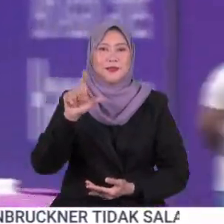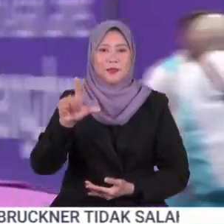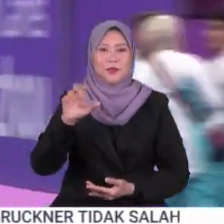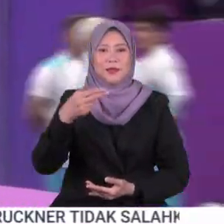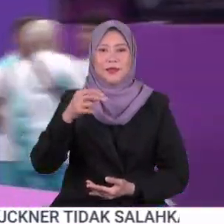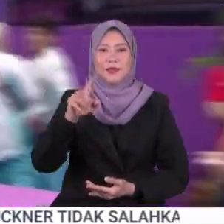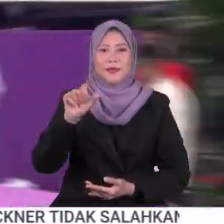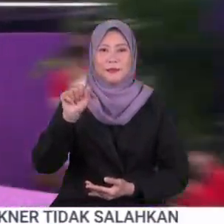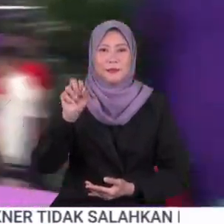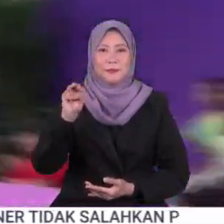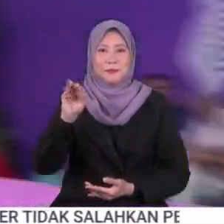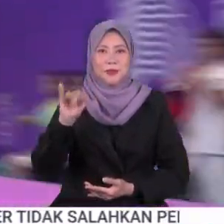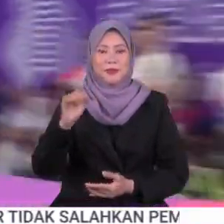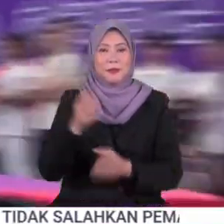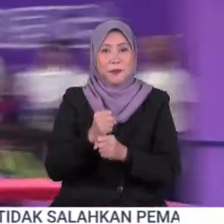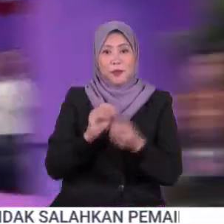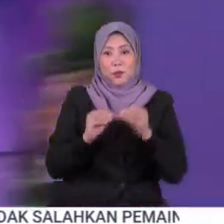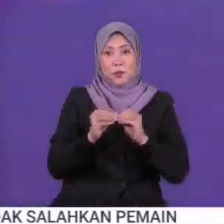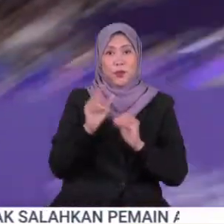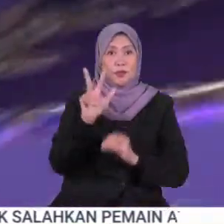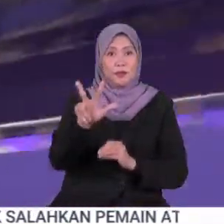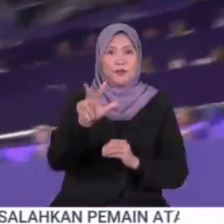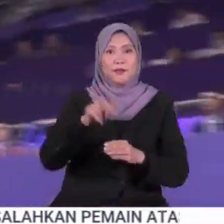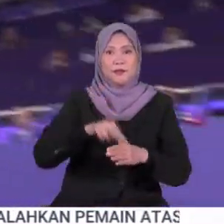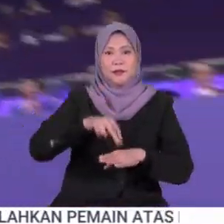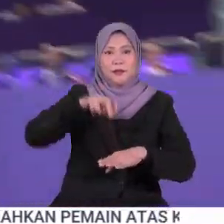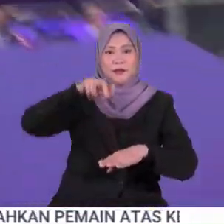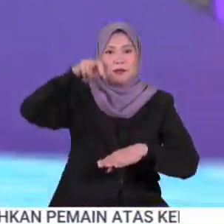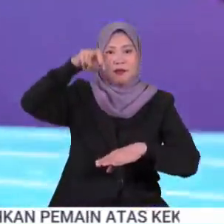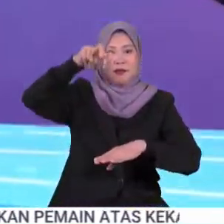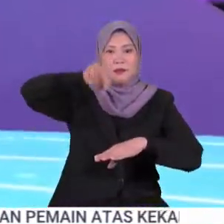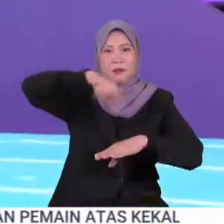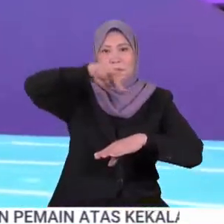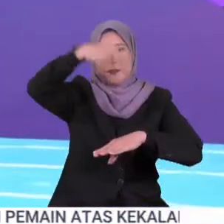Kamaru Hisham yang meraih tempat ketiga acara melombol.